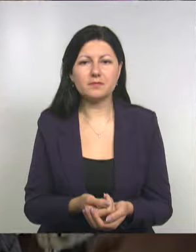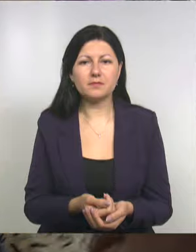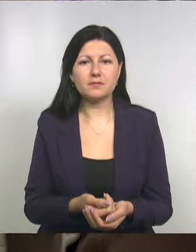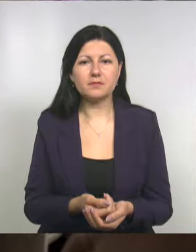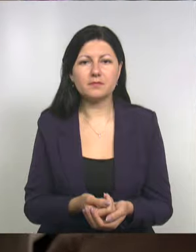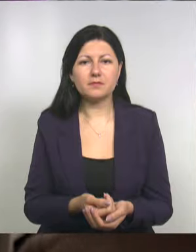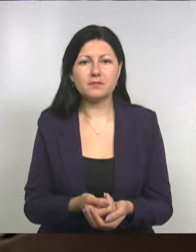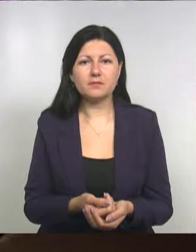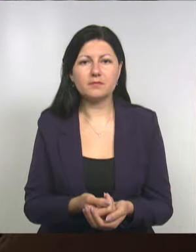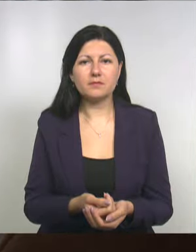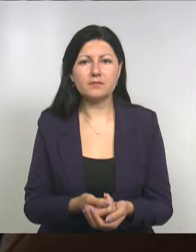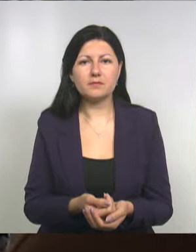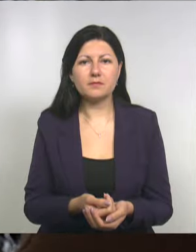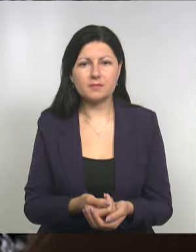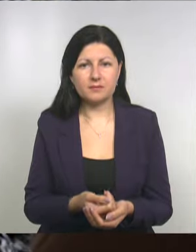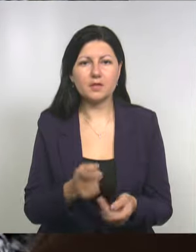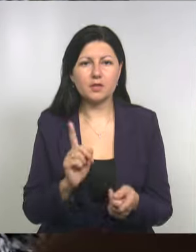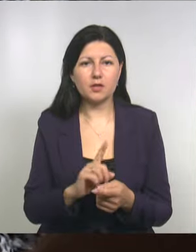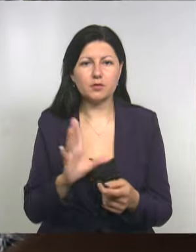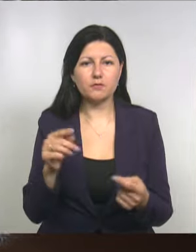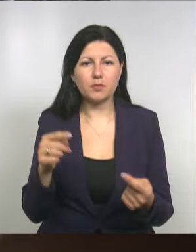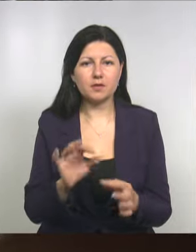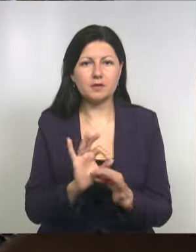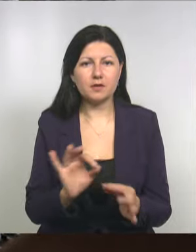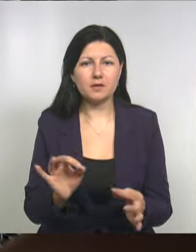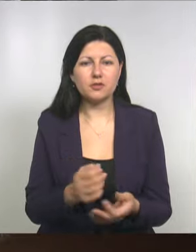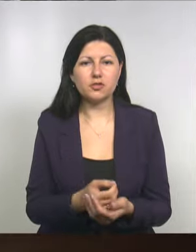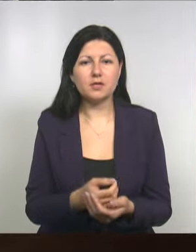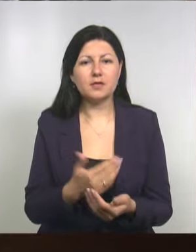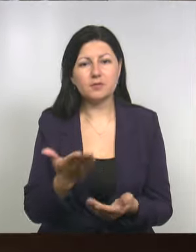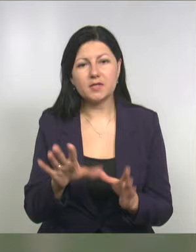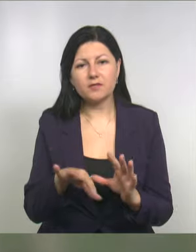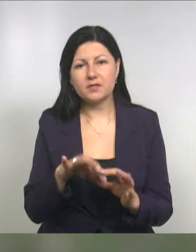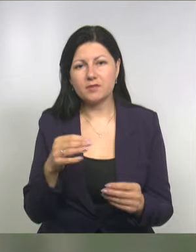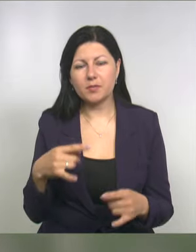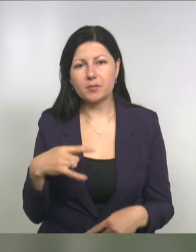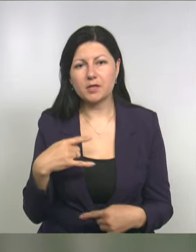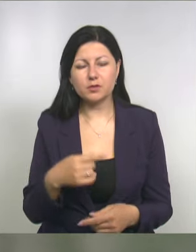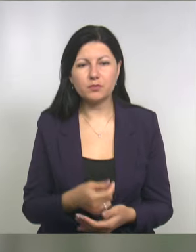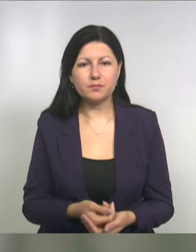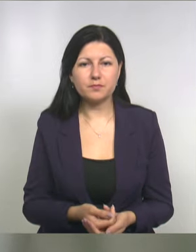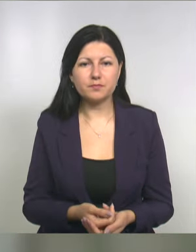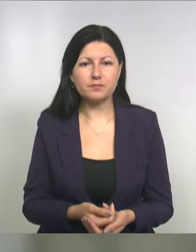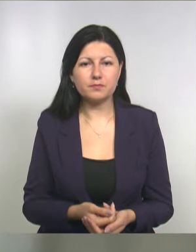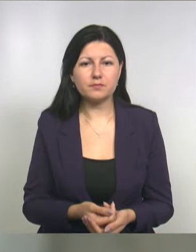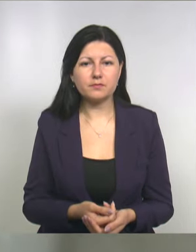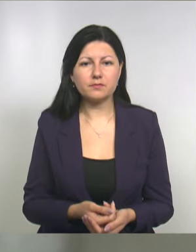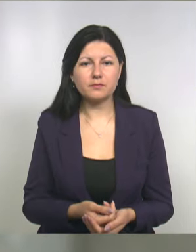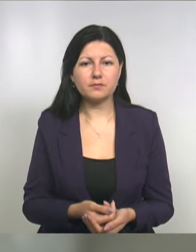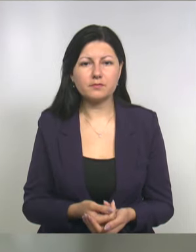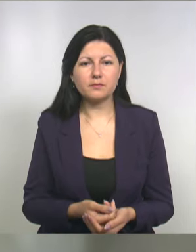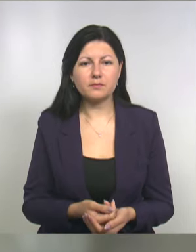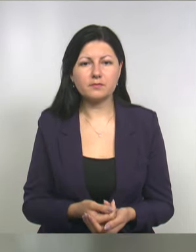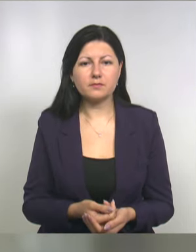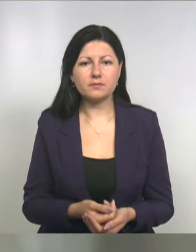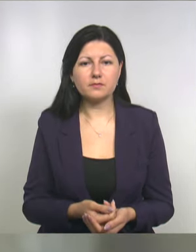Угу. Ну, я думаю, должно. Отлично. Теперь давайте выберем костюм. Наталья Войтенко, Павел Емелин. Программа «Такой день»